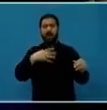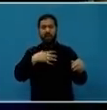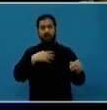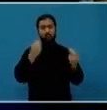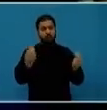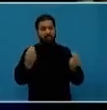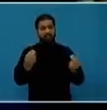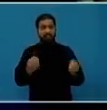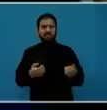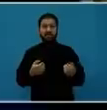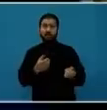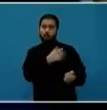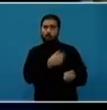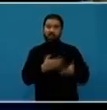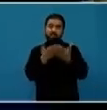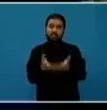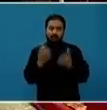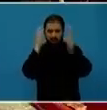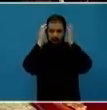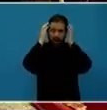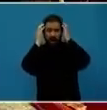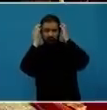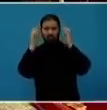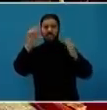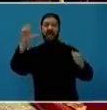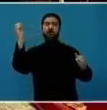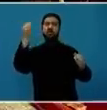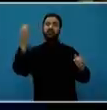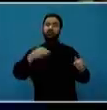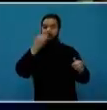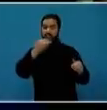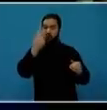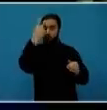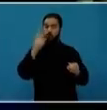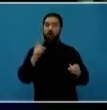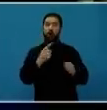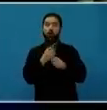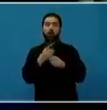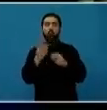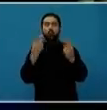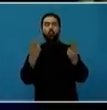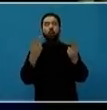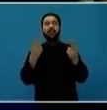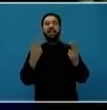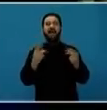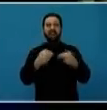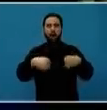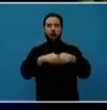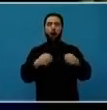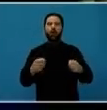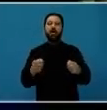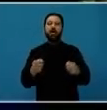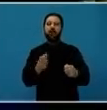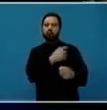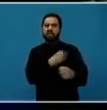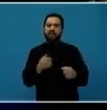Dumnezeu. Și ne mai spune un lucru foarte interesant, că noi putem primi